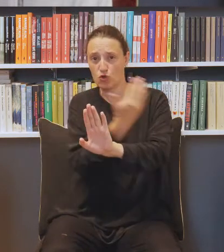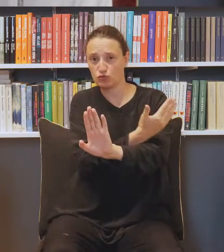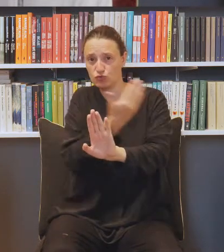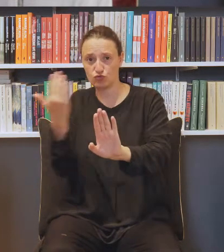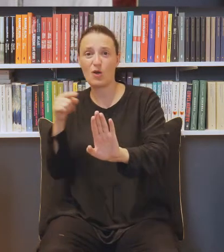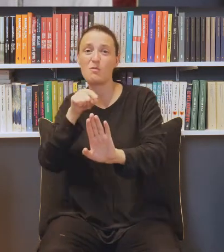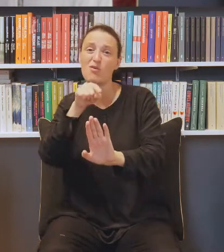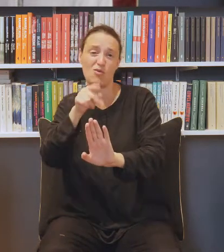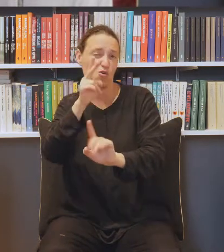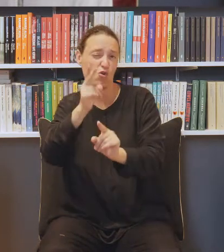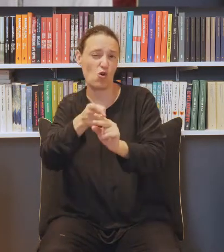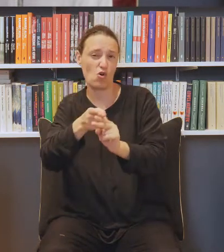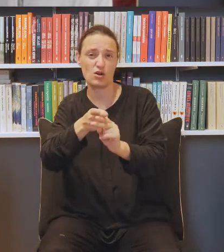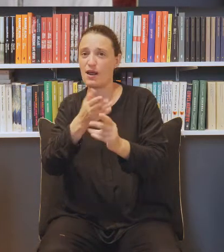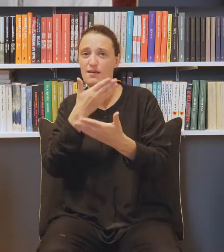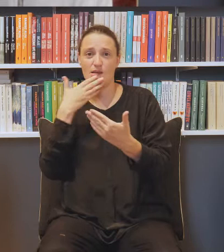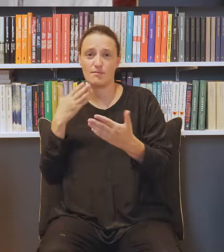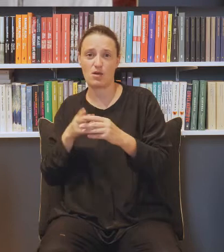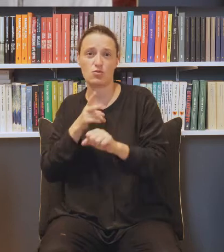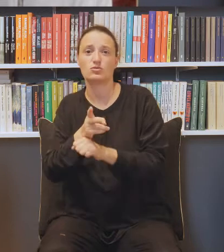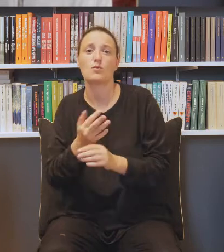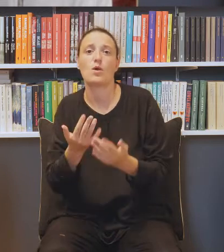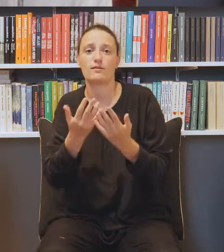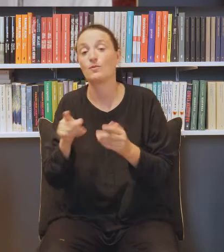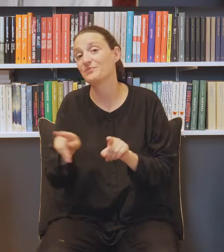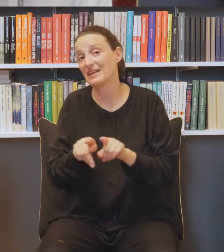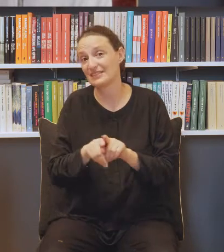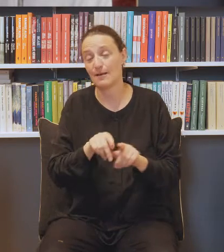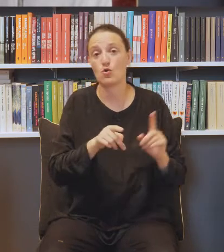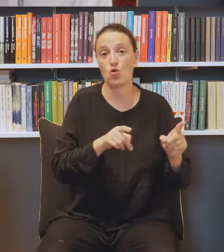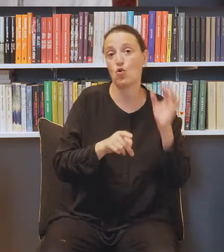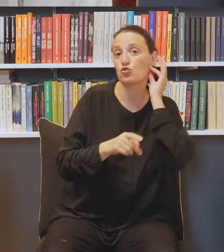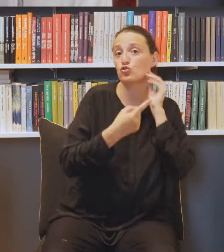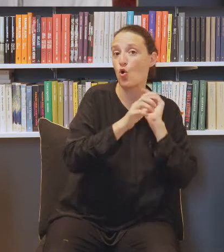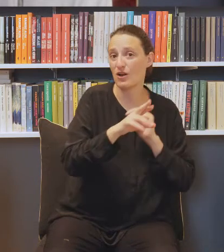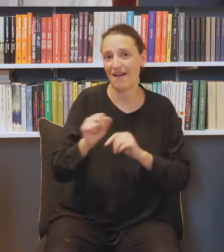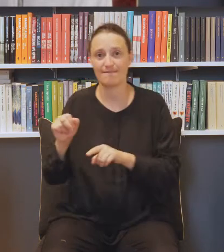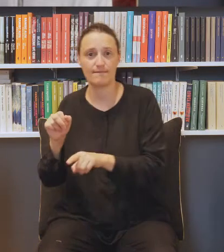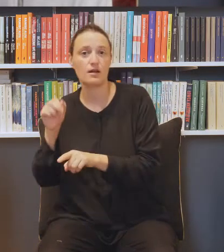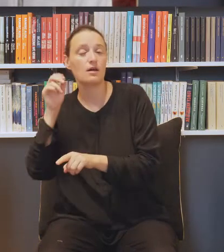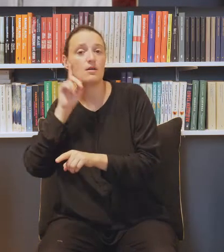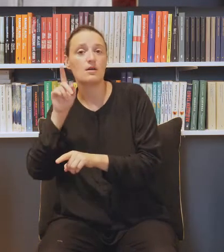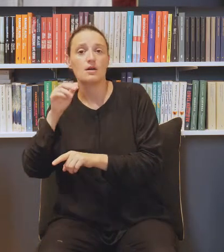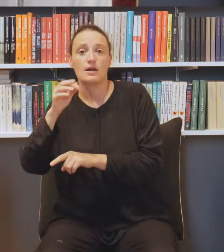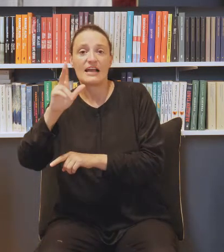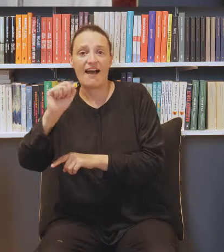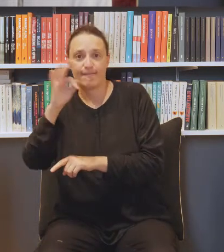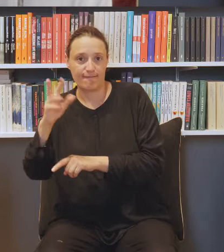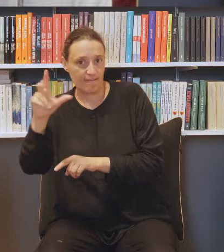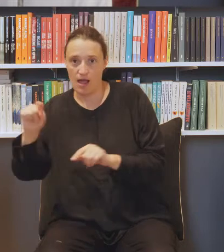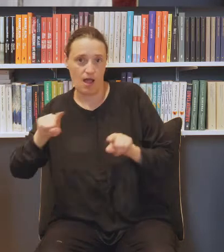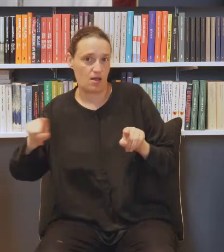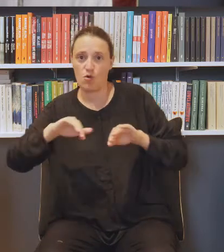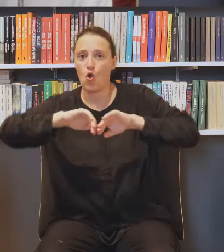powiedzmy choroby. Tak samo jak Kafka był od Dory i dlatego ta historia mi tak pasowała. Ale rzeczywiście jest to historia tragiczna.